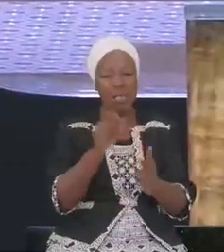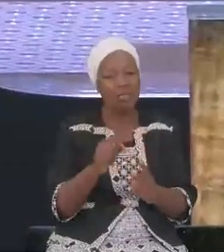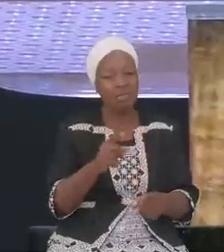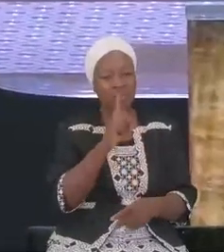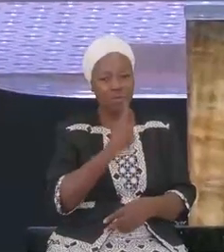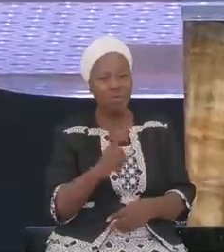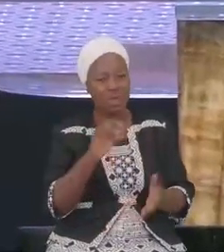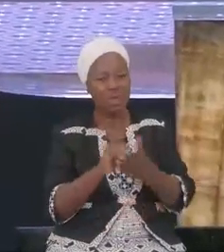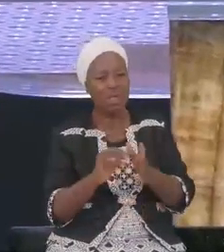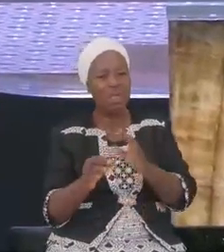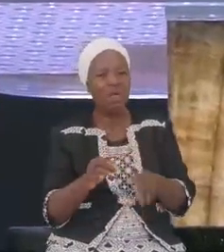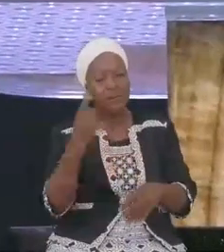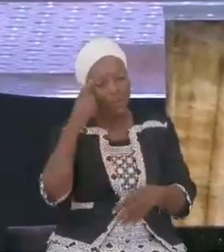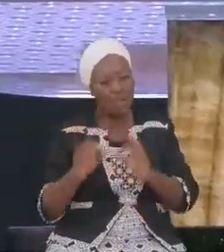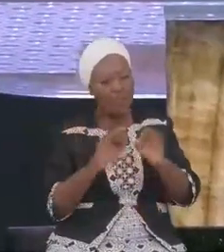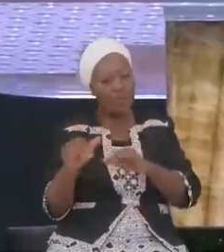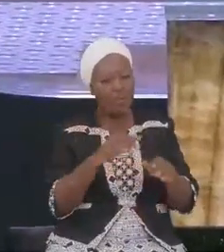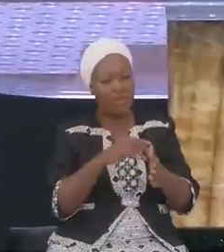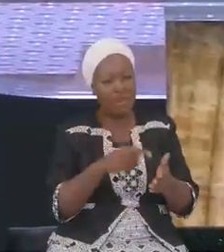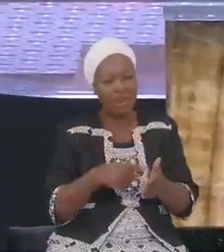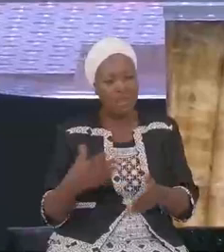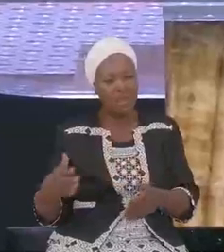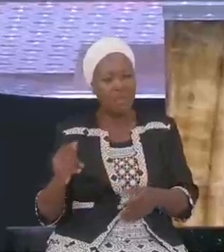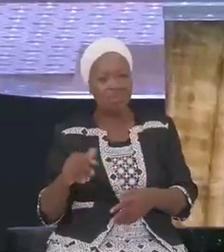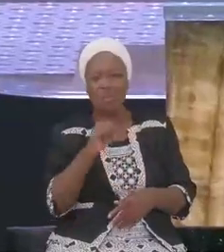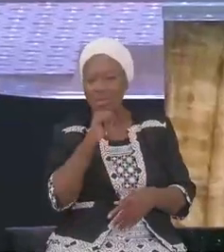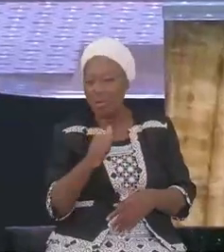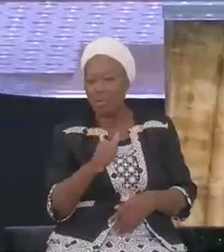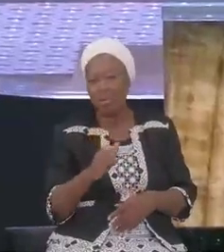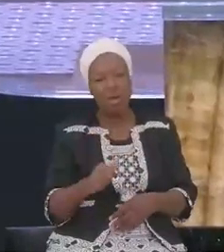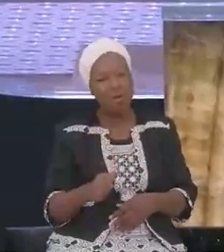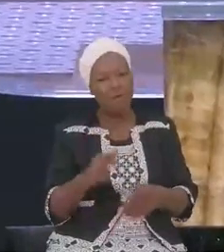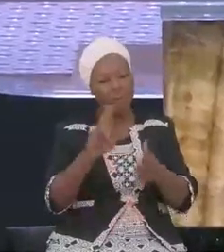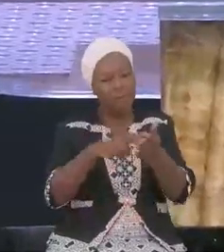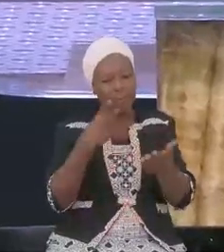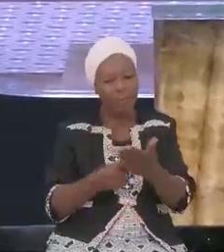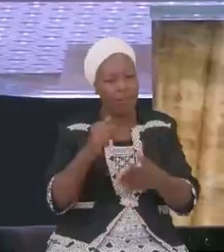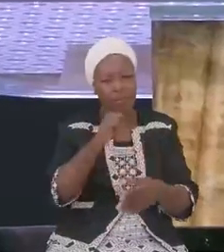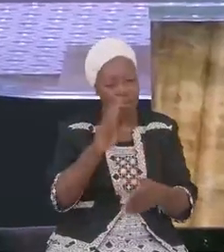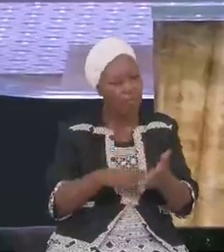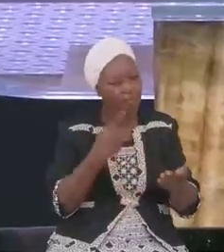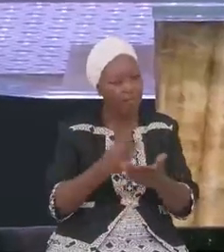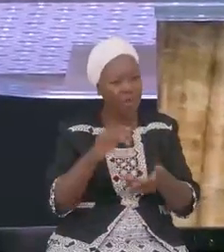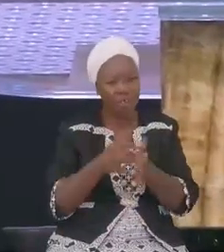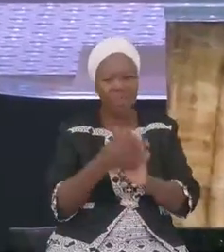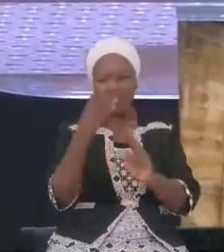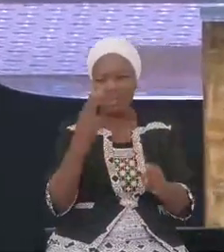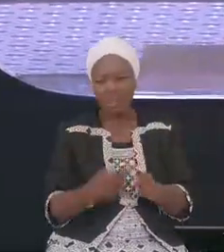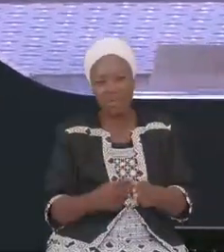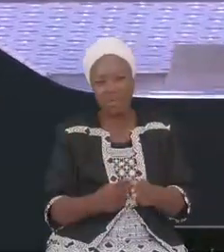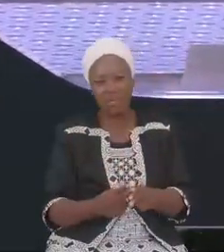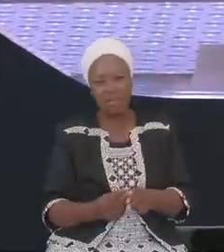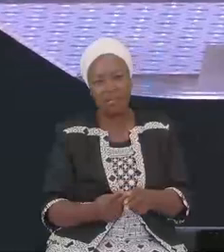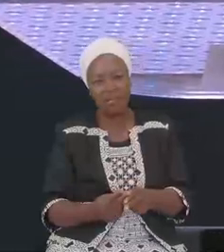ne broncherez jamais. Je prie que vous ne branchiez pas. Et le verset 11 dit, c'est